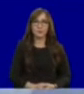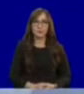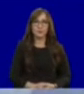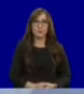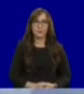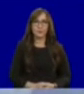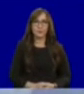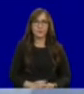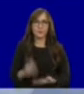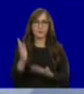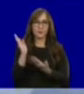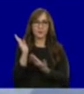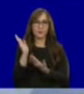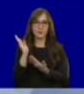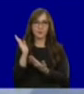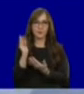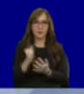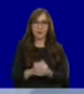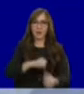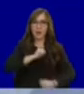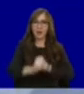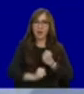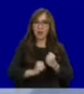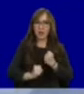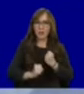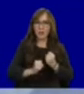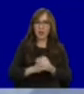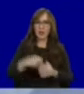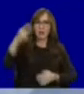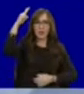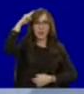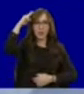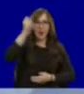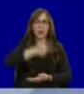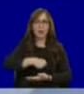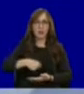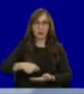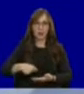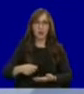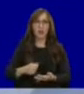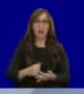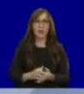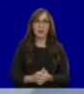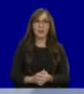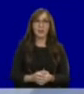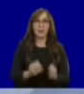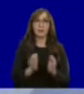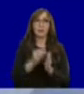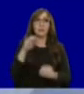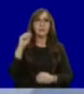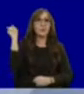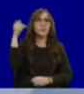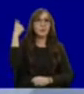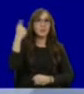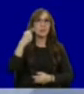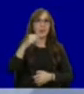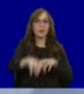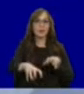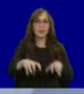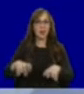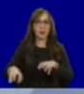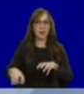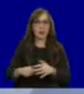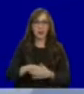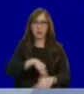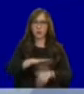Ya. Peran aktif daripada kepala sekolah, yaitu kepala satuan pendidikan, dan juga pemerintah daerah kantor dan atau Kanwil Kemenak